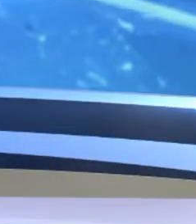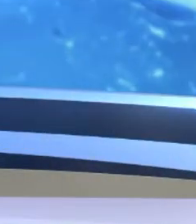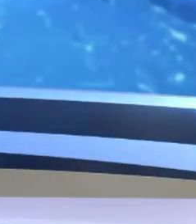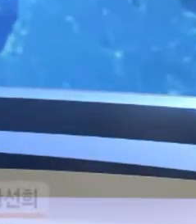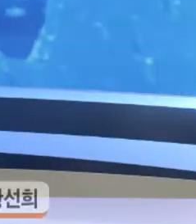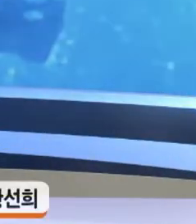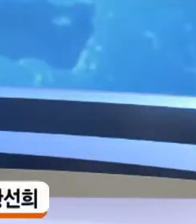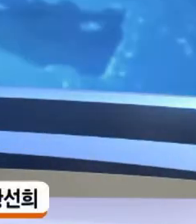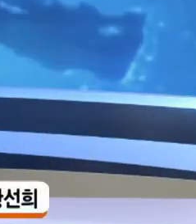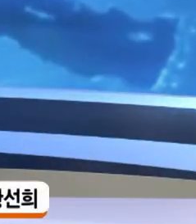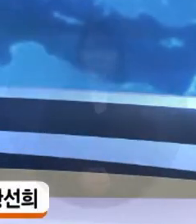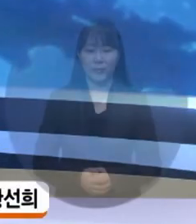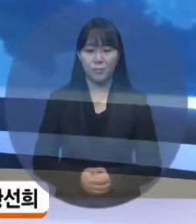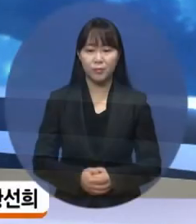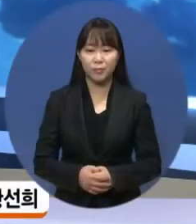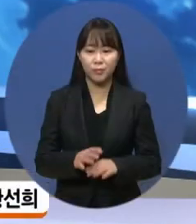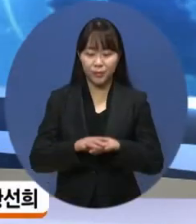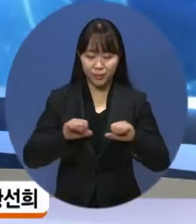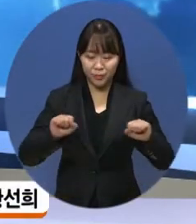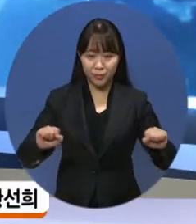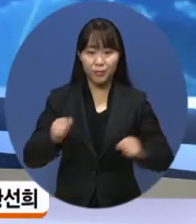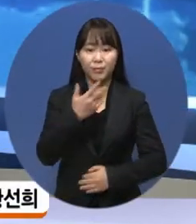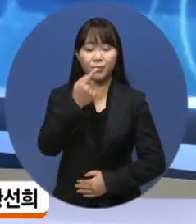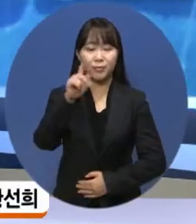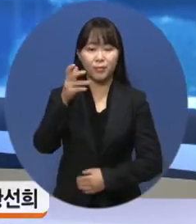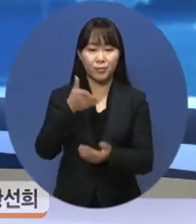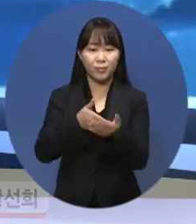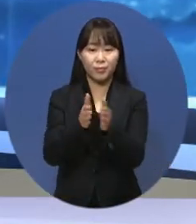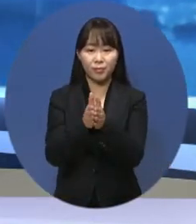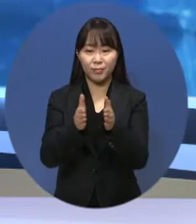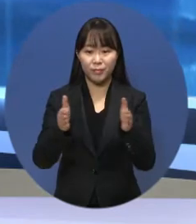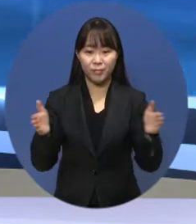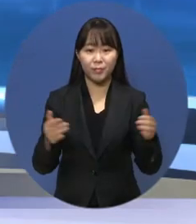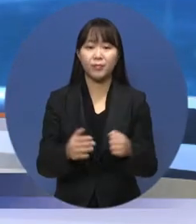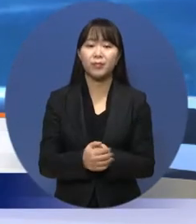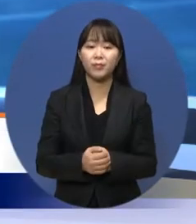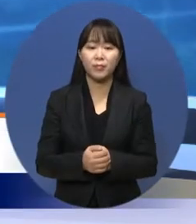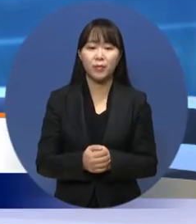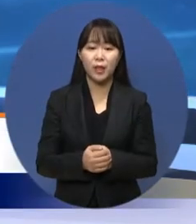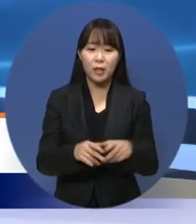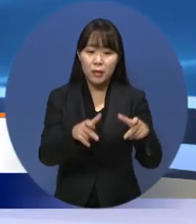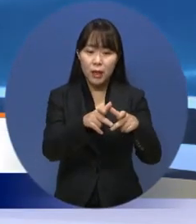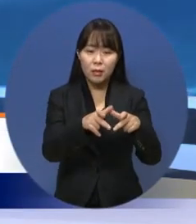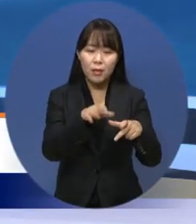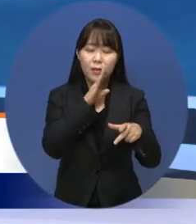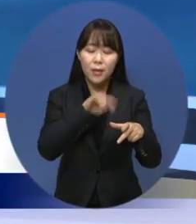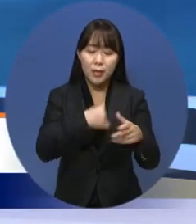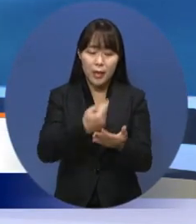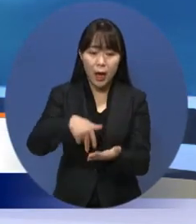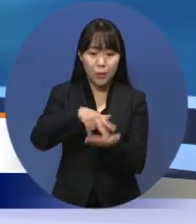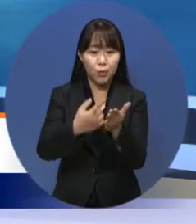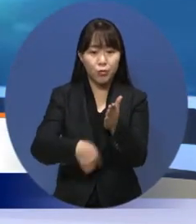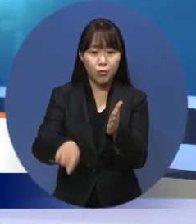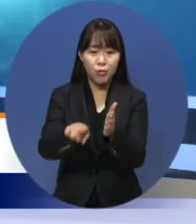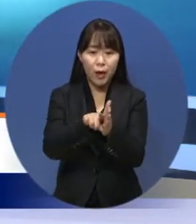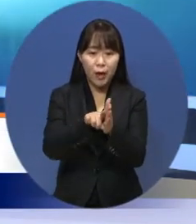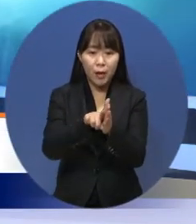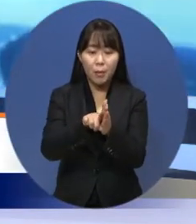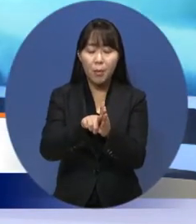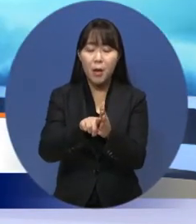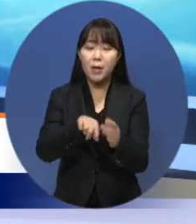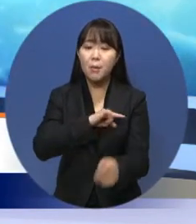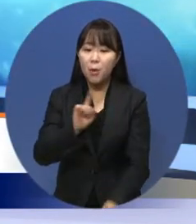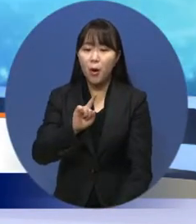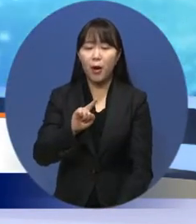ter 시청자 여러분 안녕하십니까 복지 tv 있습니다 장애인들의 진짜 자립을 위한 일명 탈